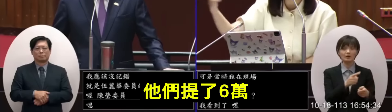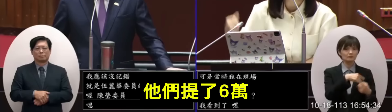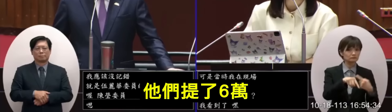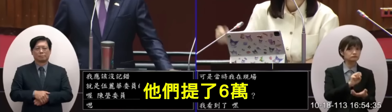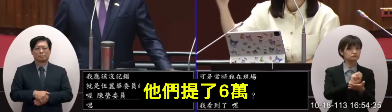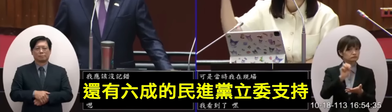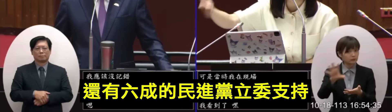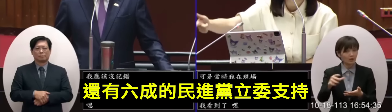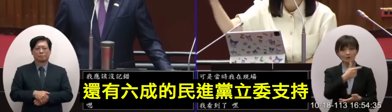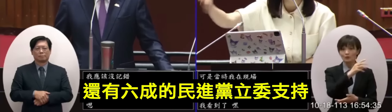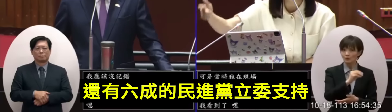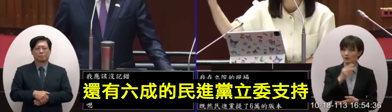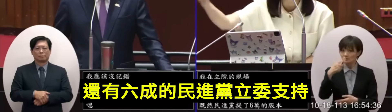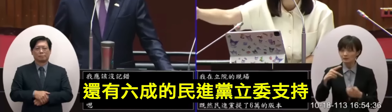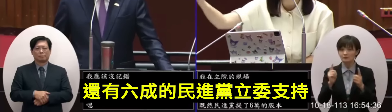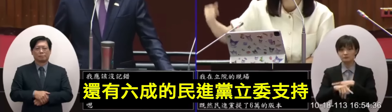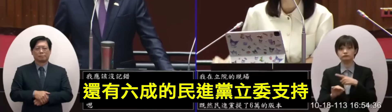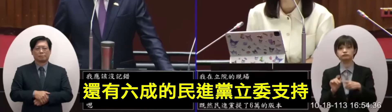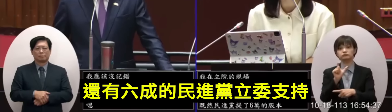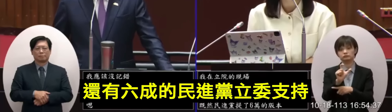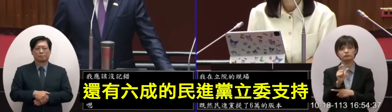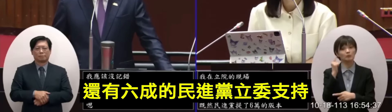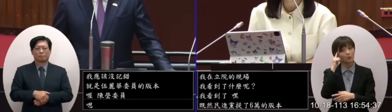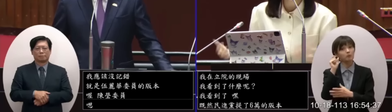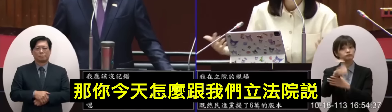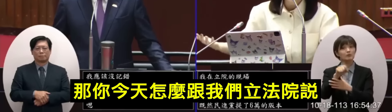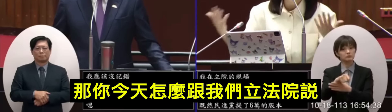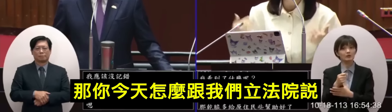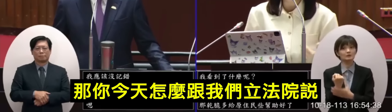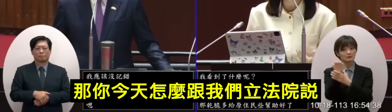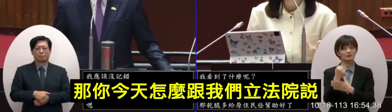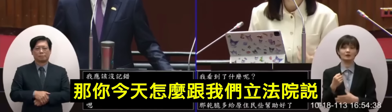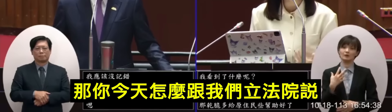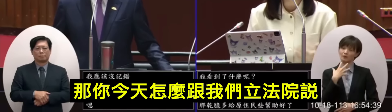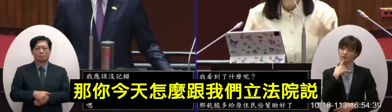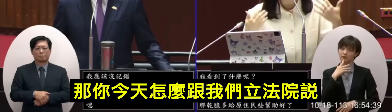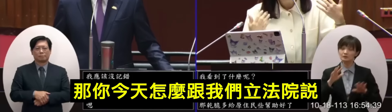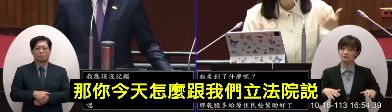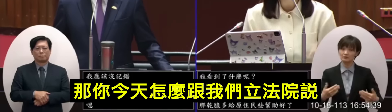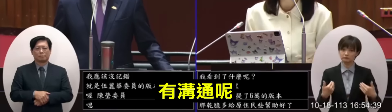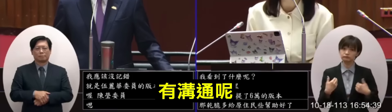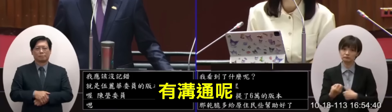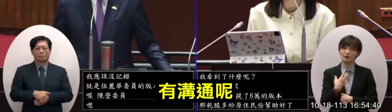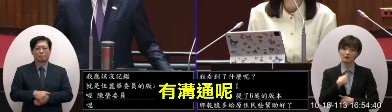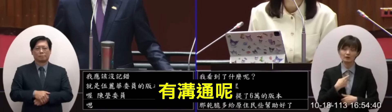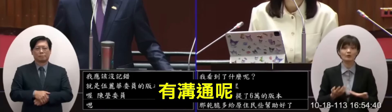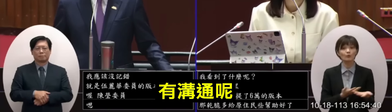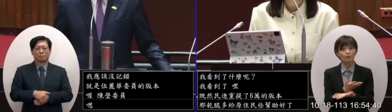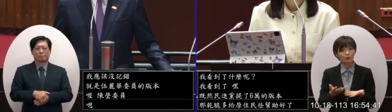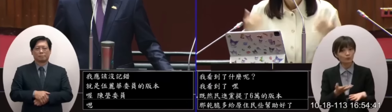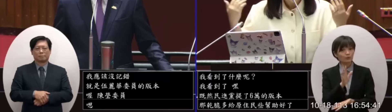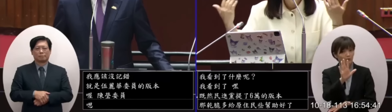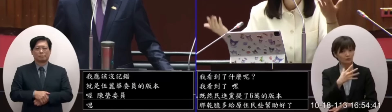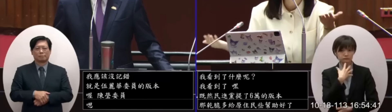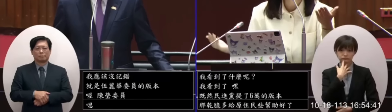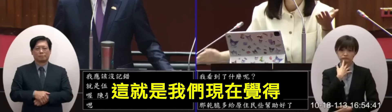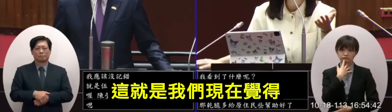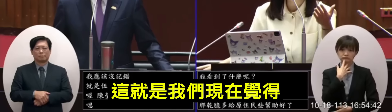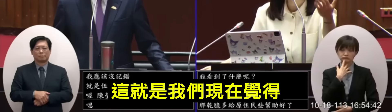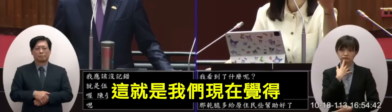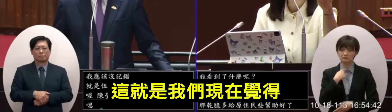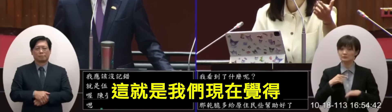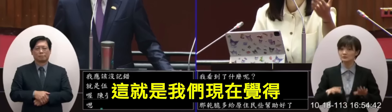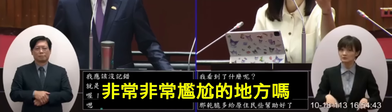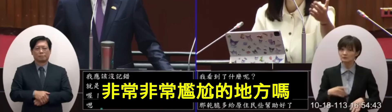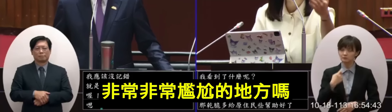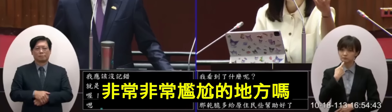讲，他们提了60000，还有60%的民进党立委支持，那你今天怎么跟我们立法院说有沟通呢？这就是